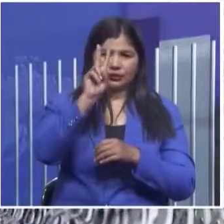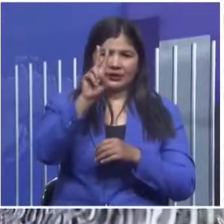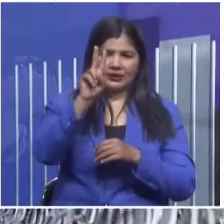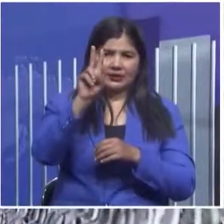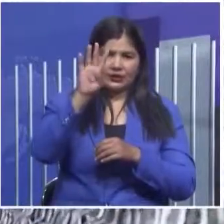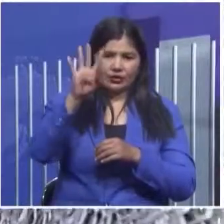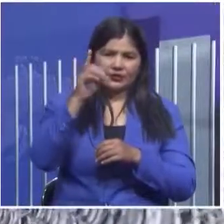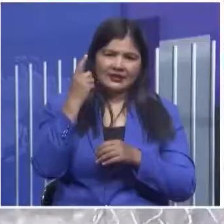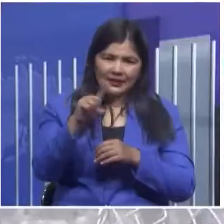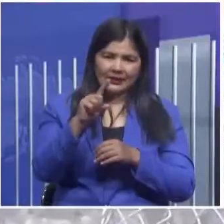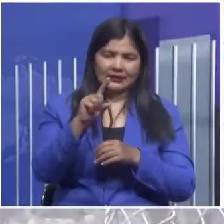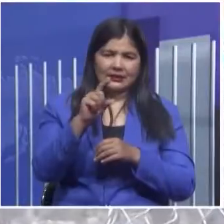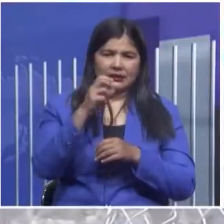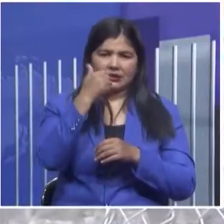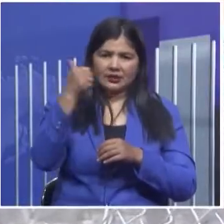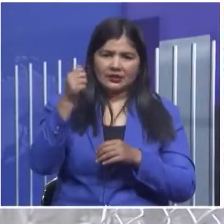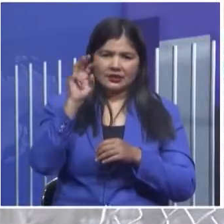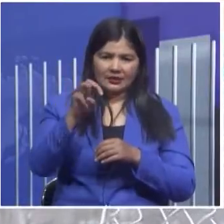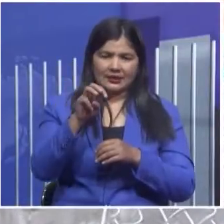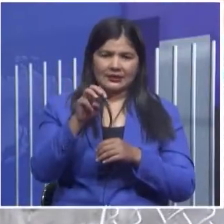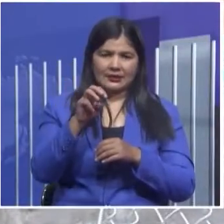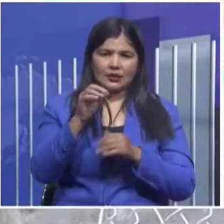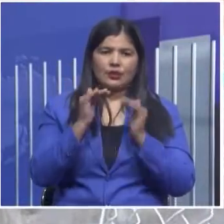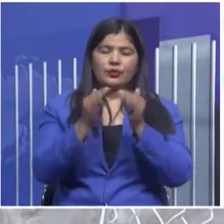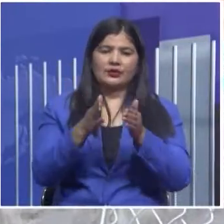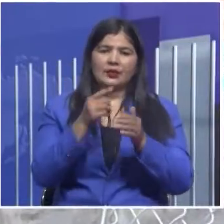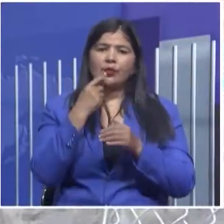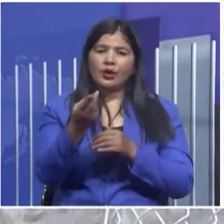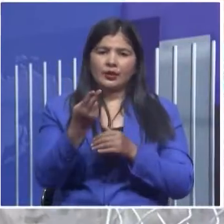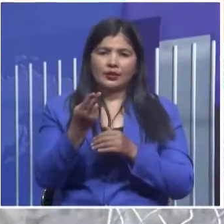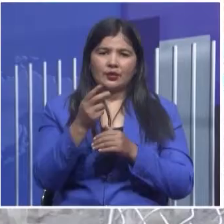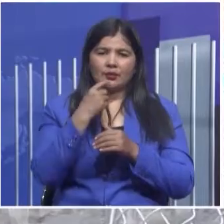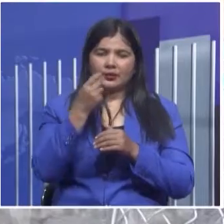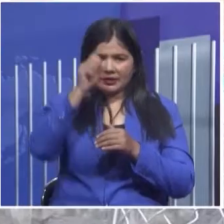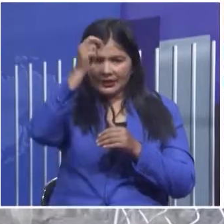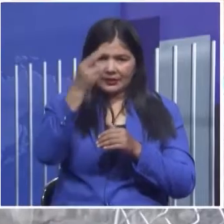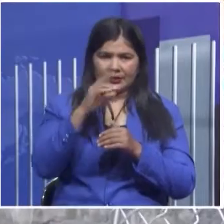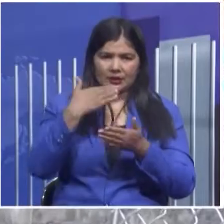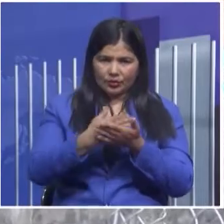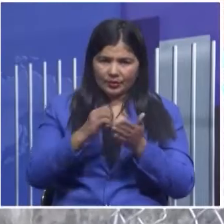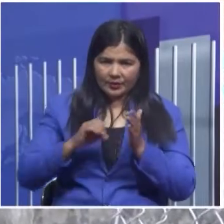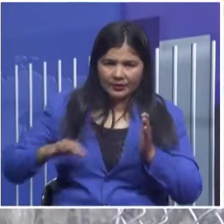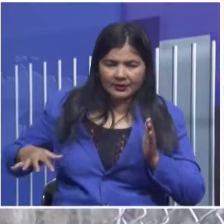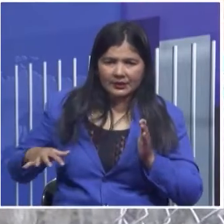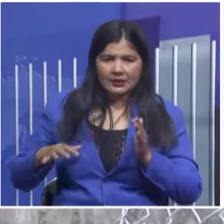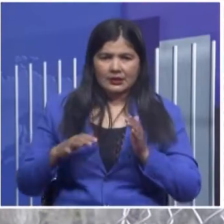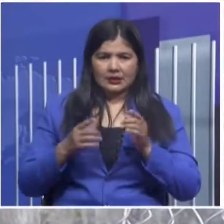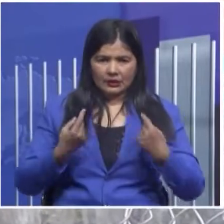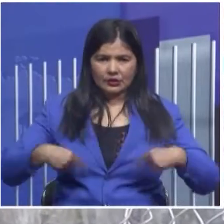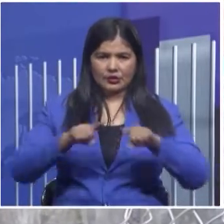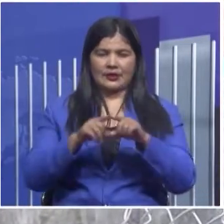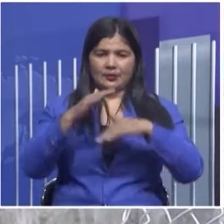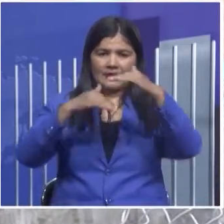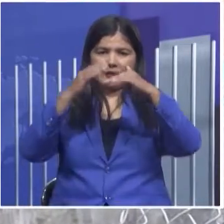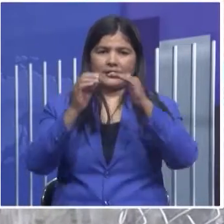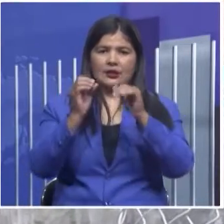24,67,296 रुपियाँको लागतमा झुलुङ्गी पुल तयार भएको सेवा प्रतिष्ठान नेपालले जनाएको छ। लुम्बिनी प्रदेशसभा सदस्य रेउती रमन शर्माले विकासबाट पछि